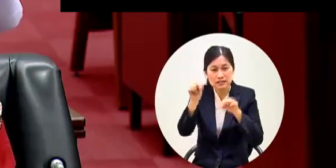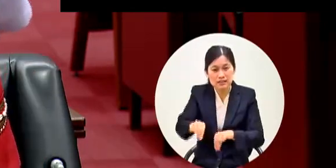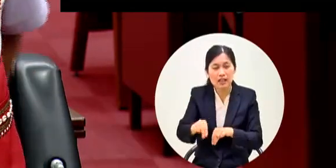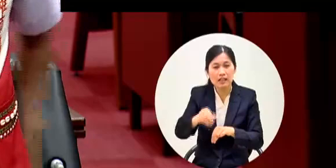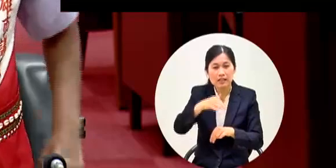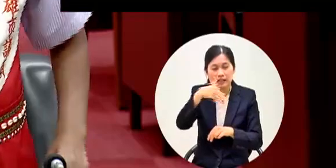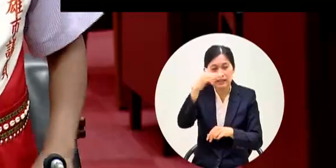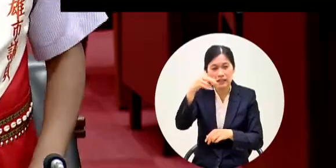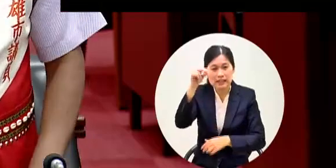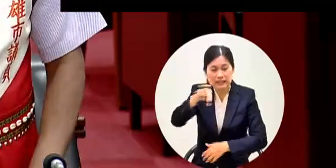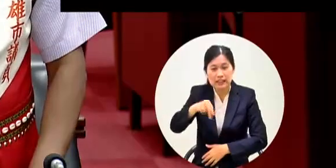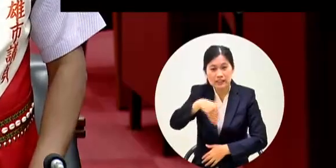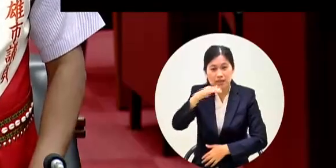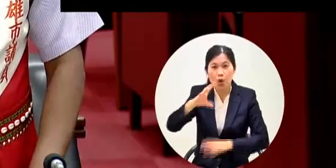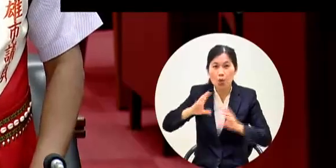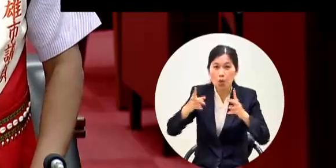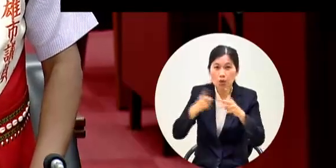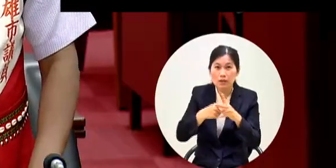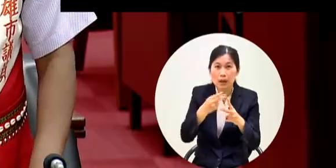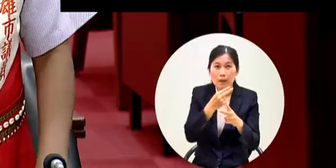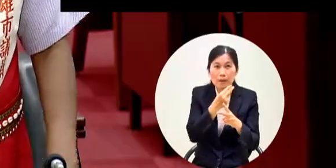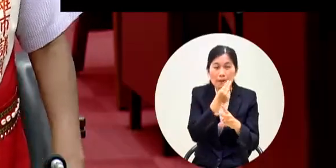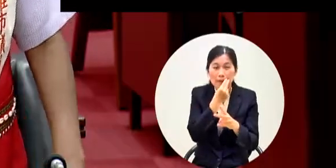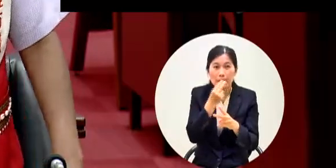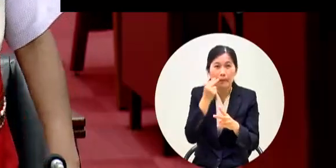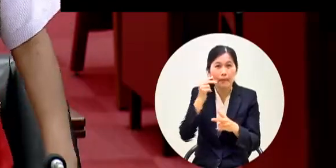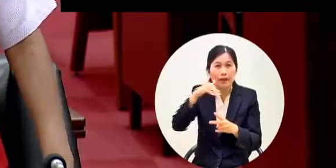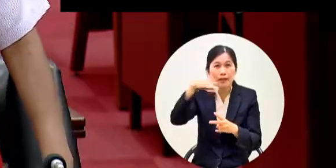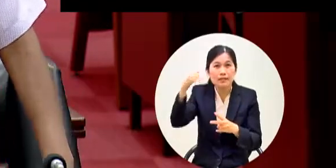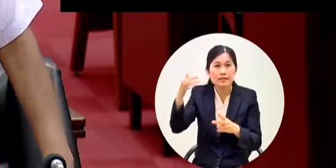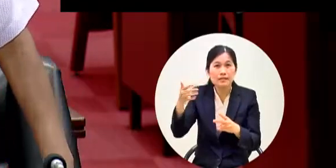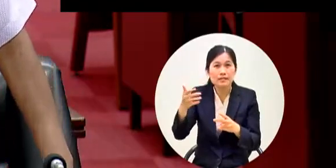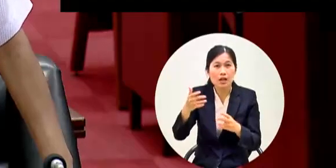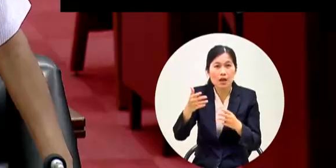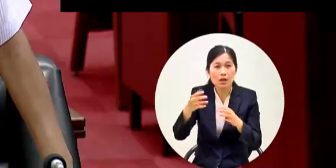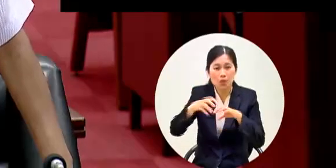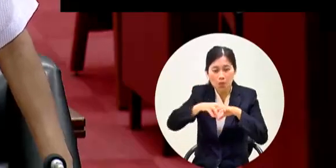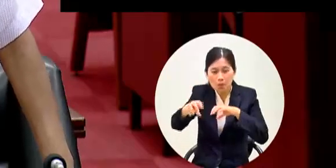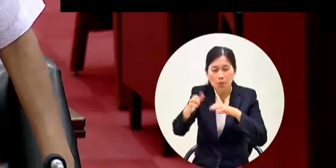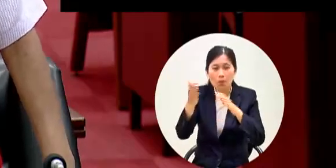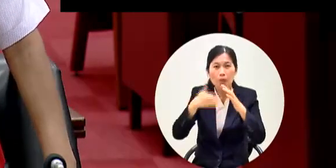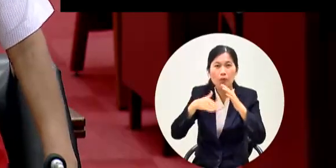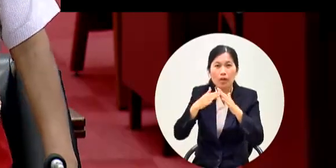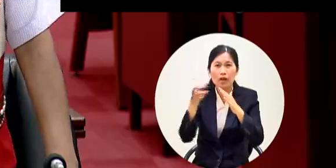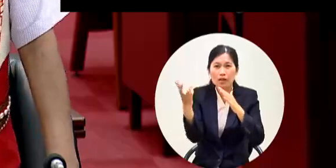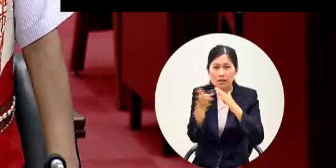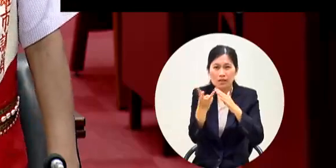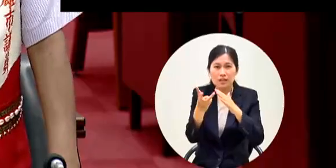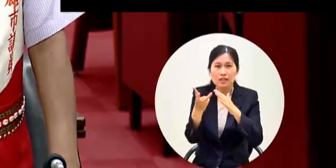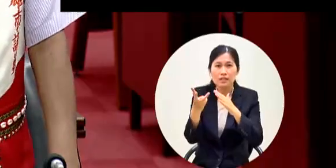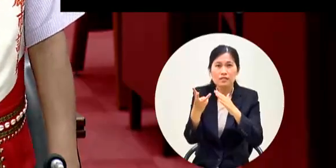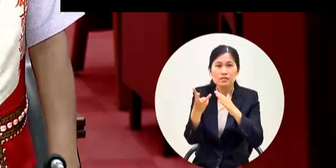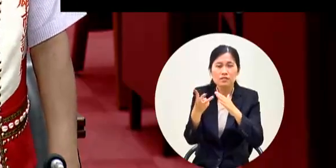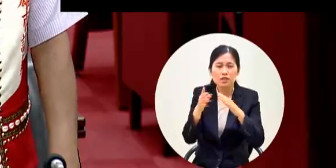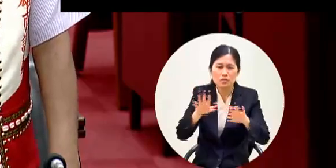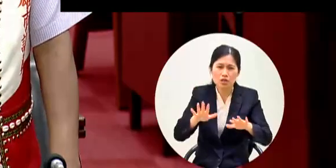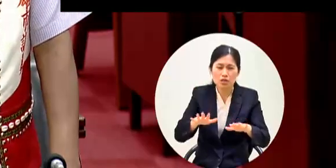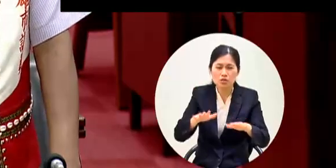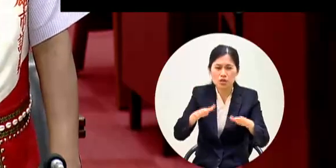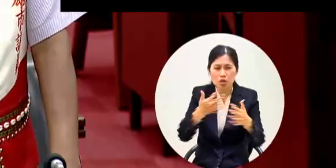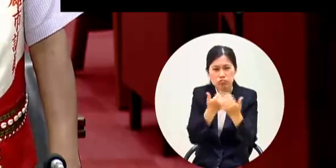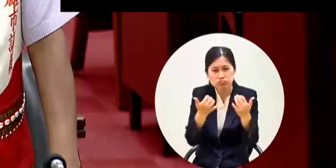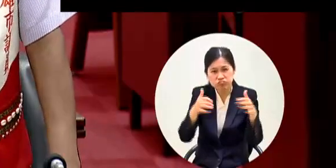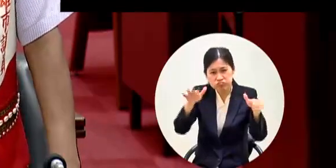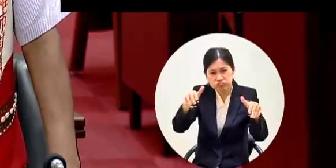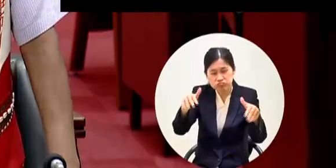局，是不是可以把产权移交给区公所，让区公所来充分的来利用给